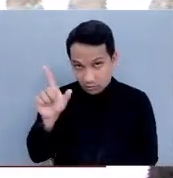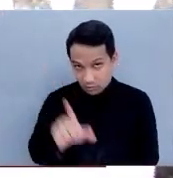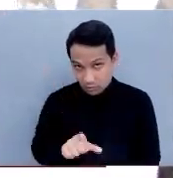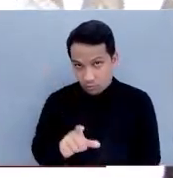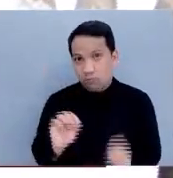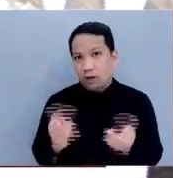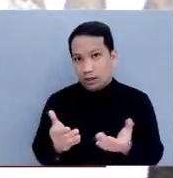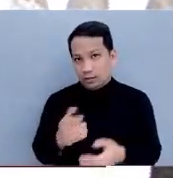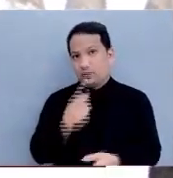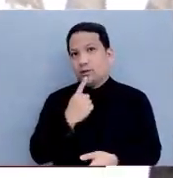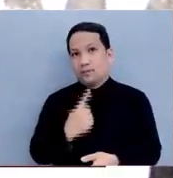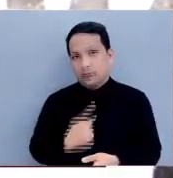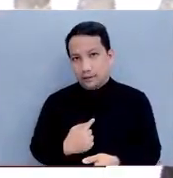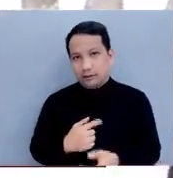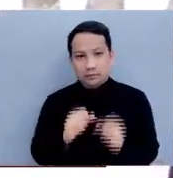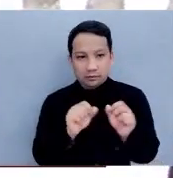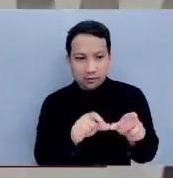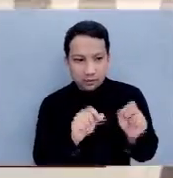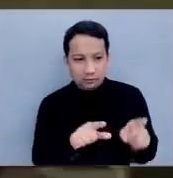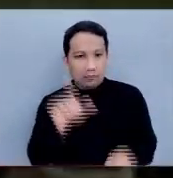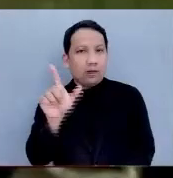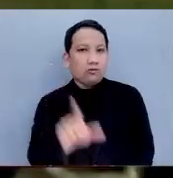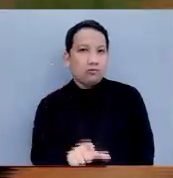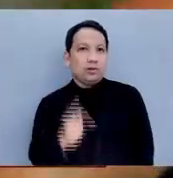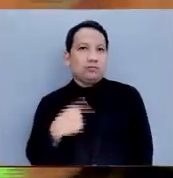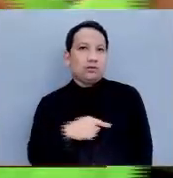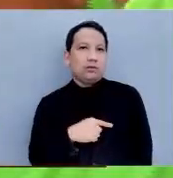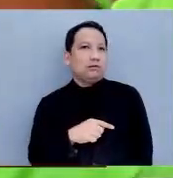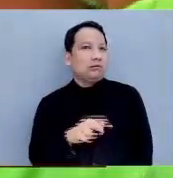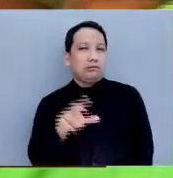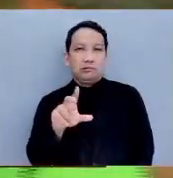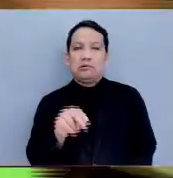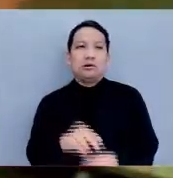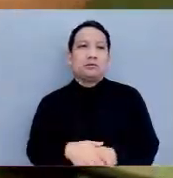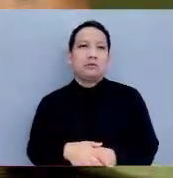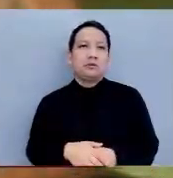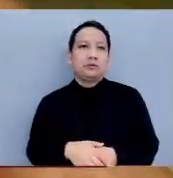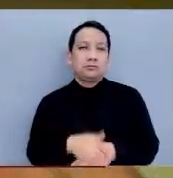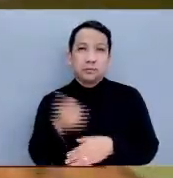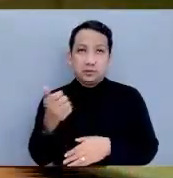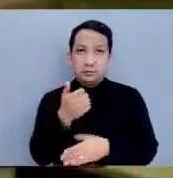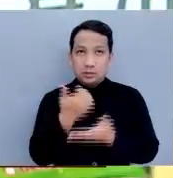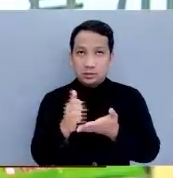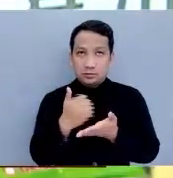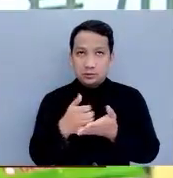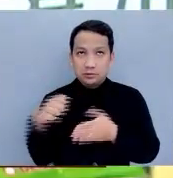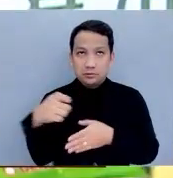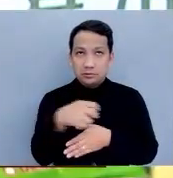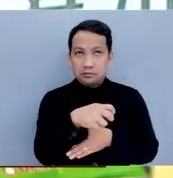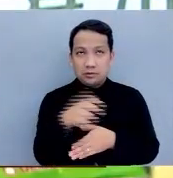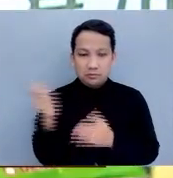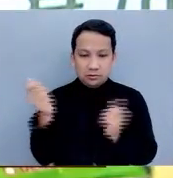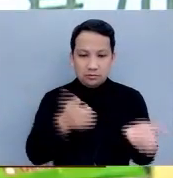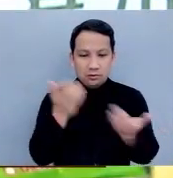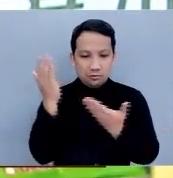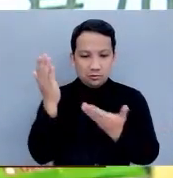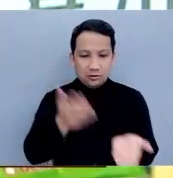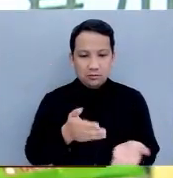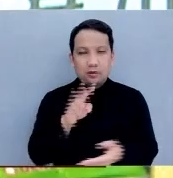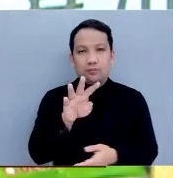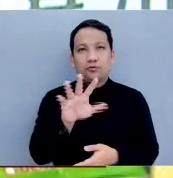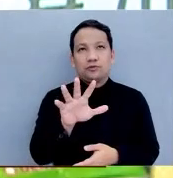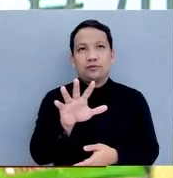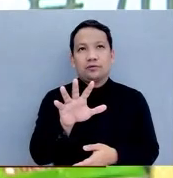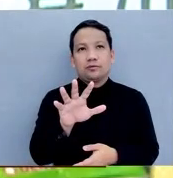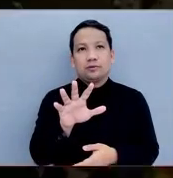negosyo nagtitinda ng palugi. Sa transportasyon pa lang daw ng bigas, talo na kung ibababa sa 45